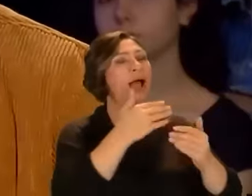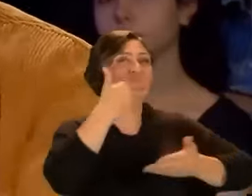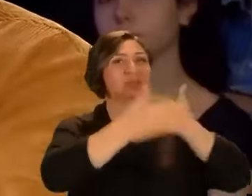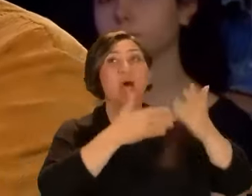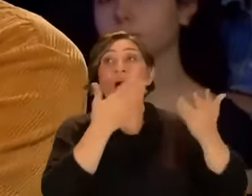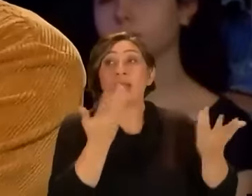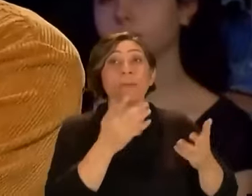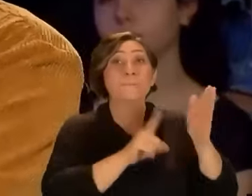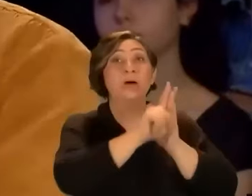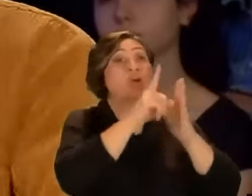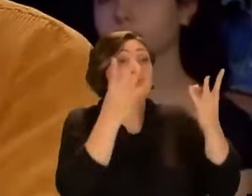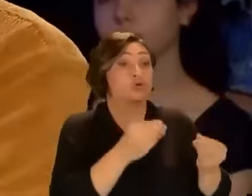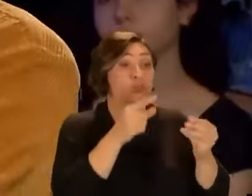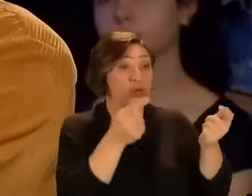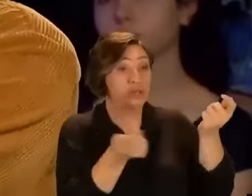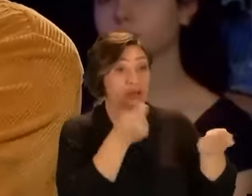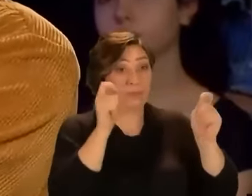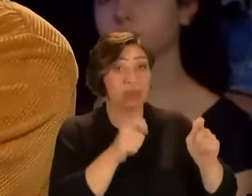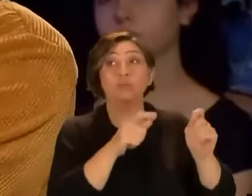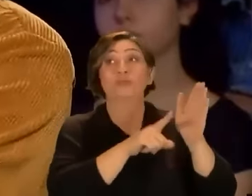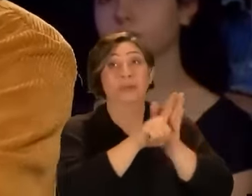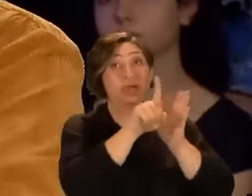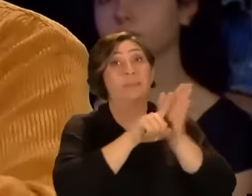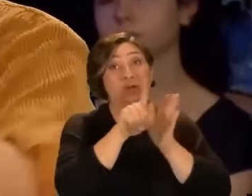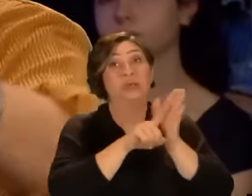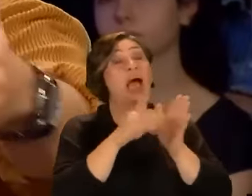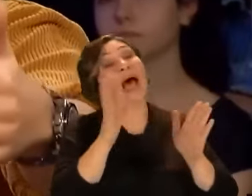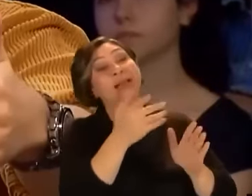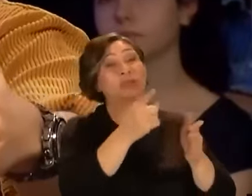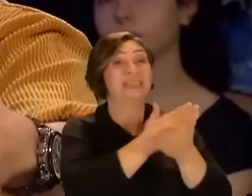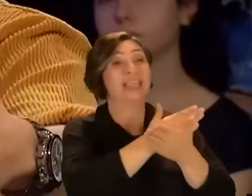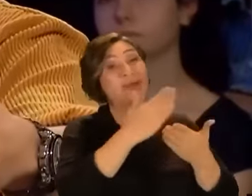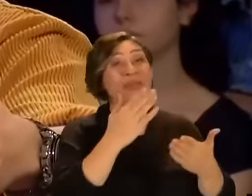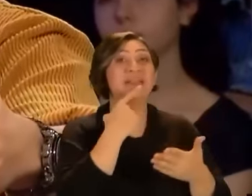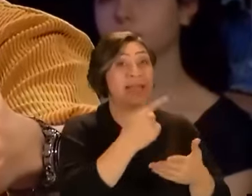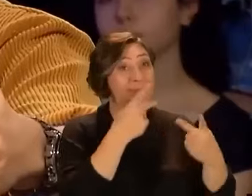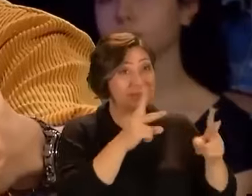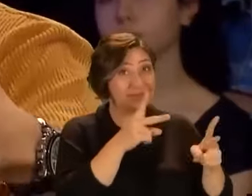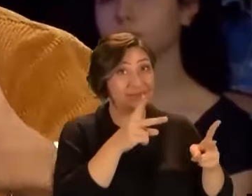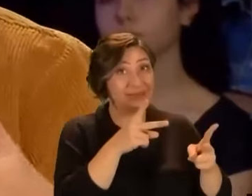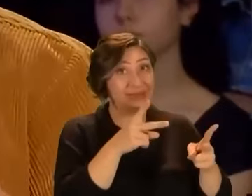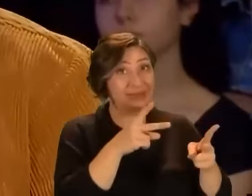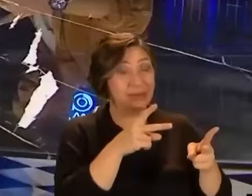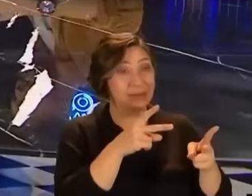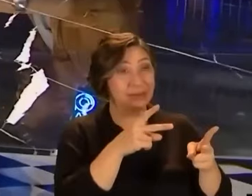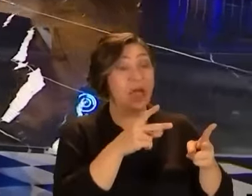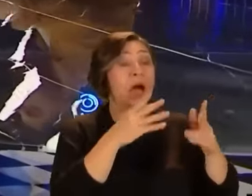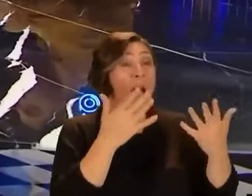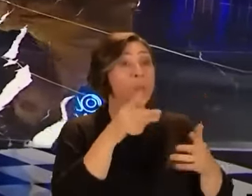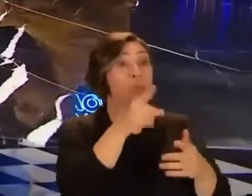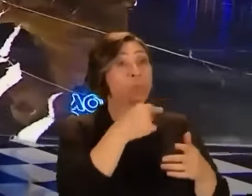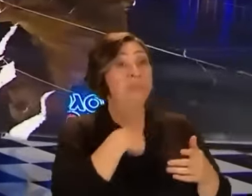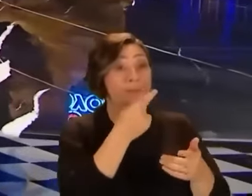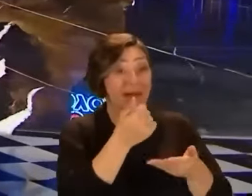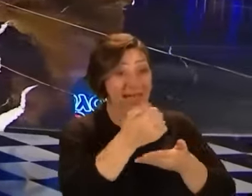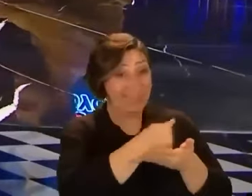edebilecek. Çünkü artık başarmış olduk, bu kadar işi yaptık ve bunu da başardık. Hadi bunu devam ettirelim de diyebiliriz. Ama bu bize